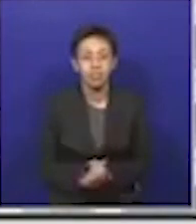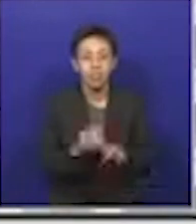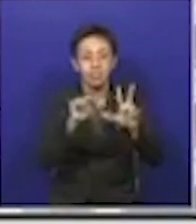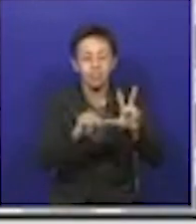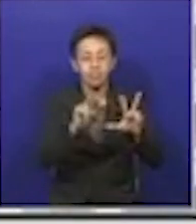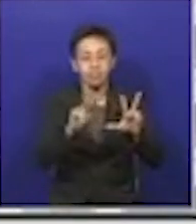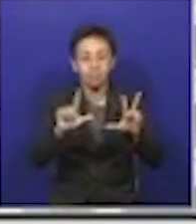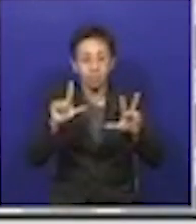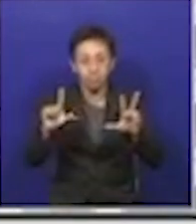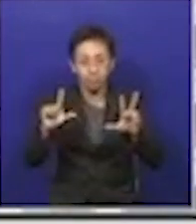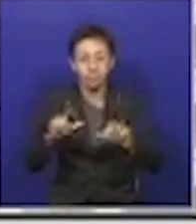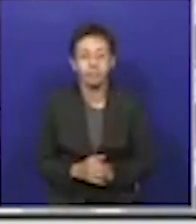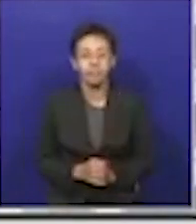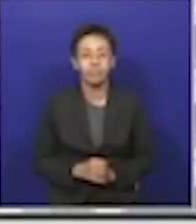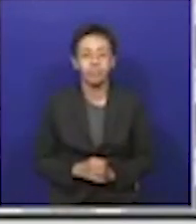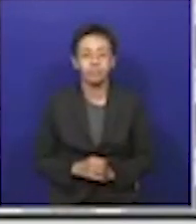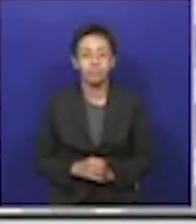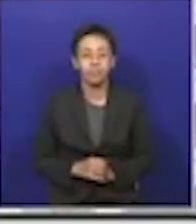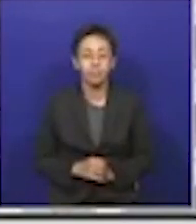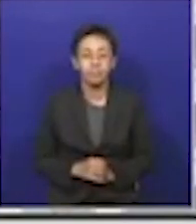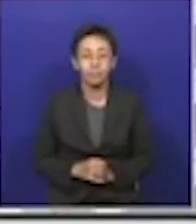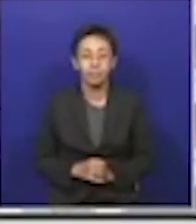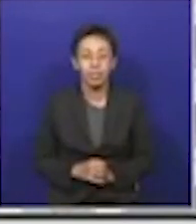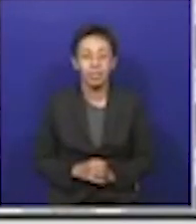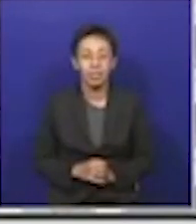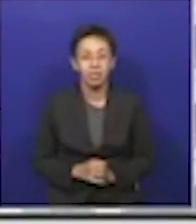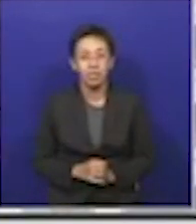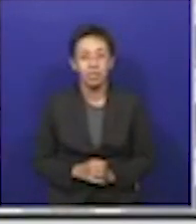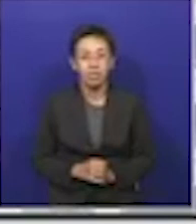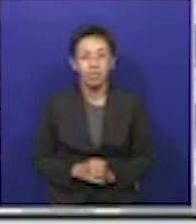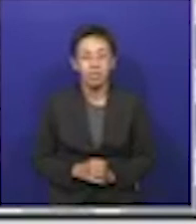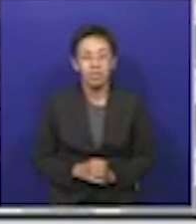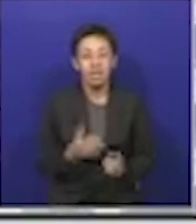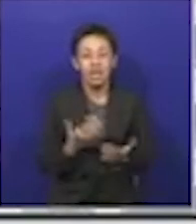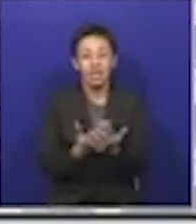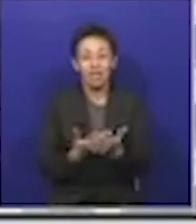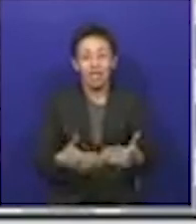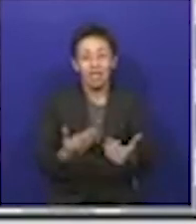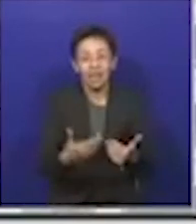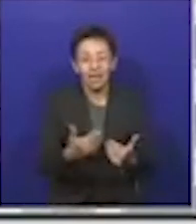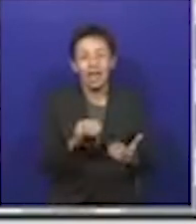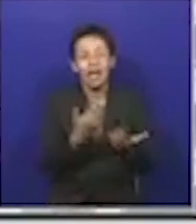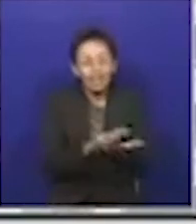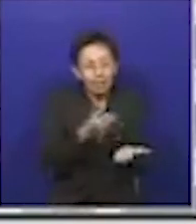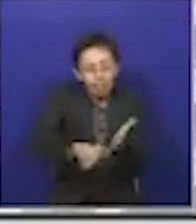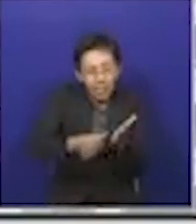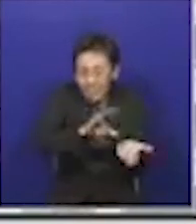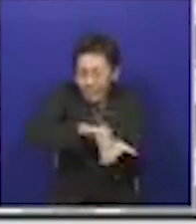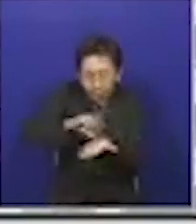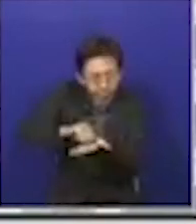3.2 ล้านล้านเรากะว่าจะจัดเก็บรายได้ทั้งประเทศนะ